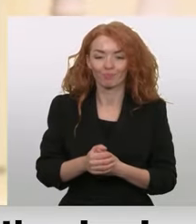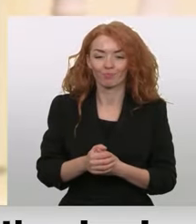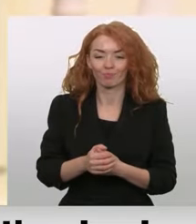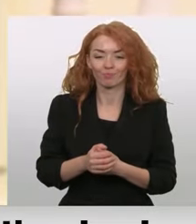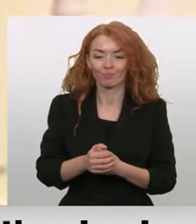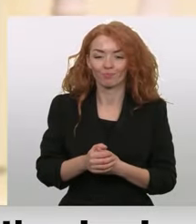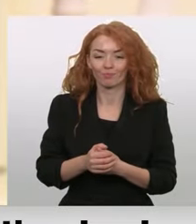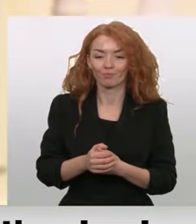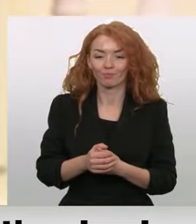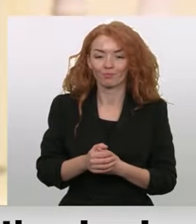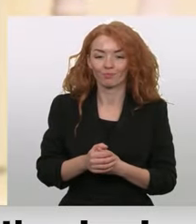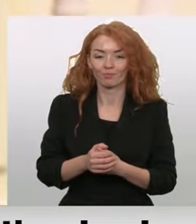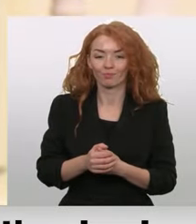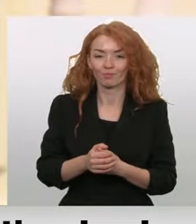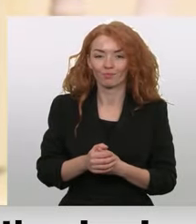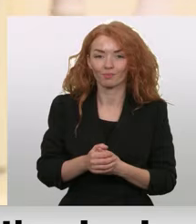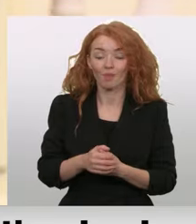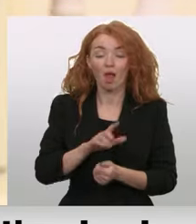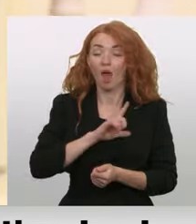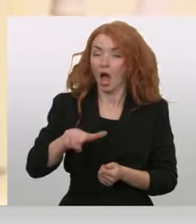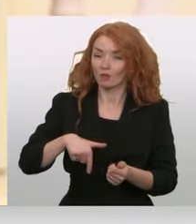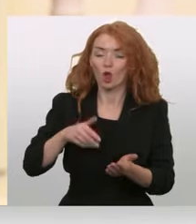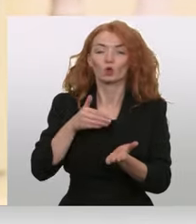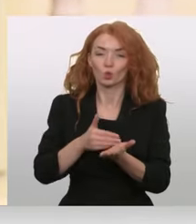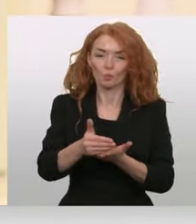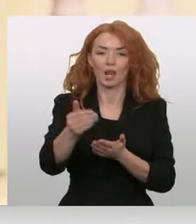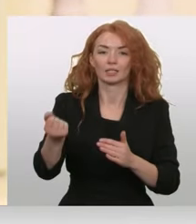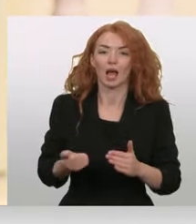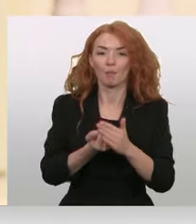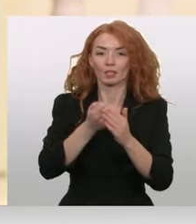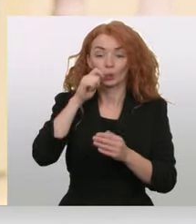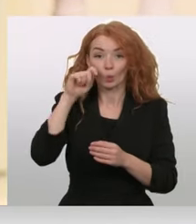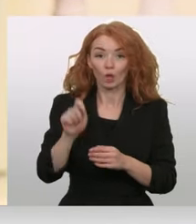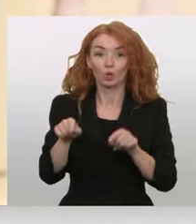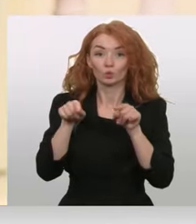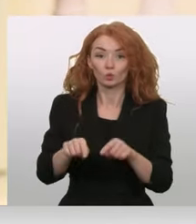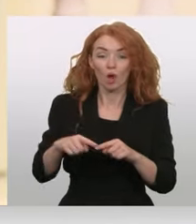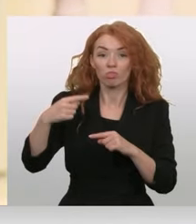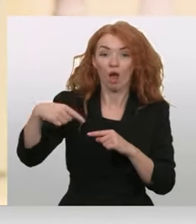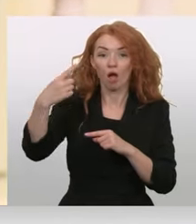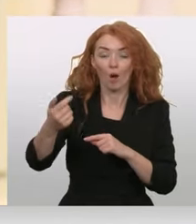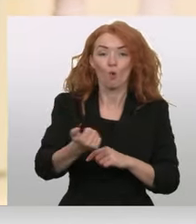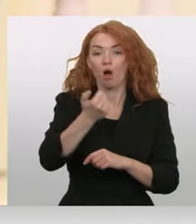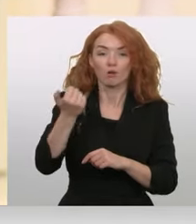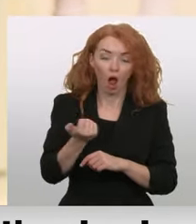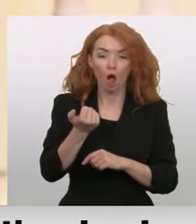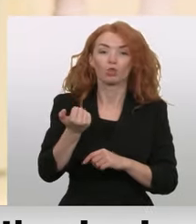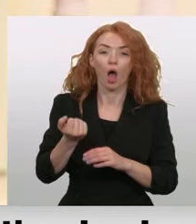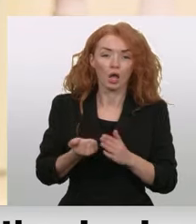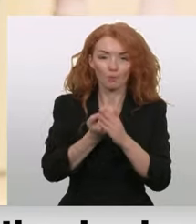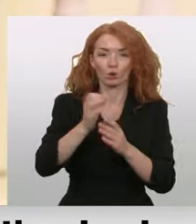will continue to support Ukraine. Latvija turpinās atbalstīt Ukrainu. Šo nākamo gadu Latvijas atbalsts Ukrainai būs